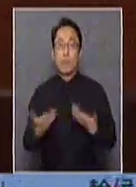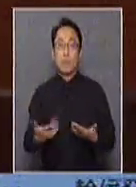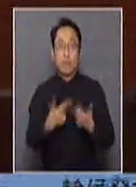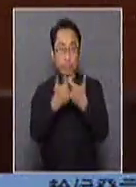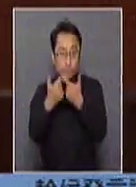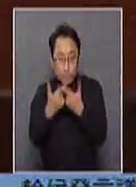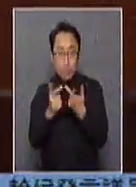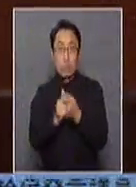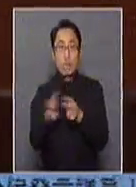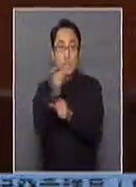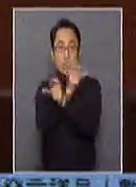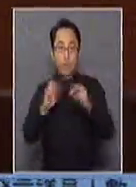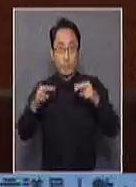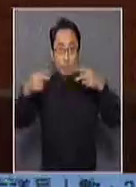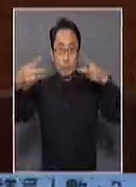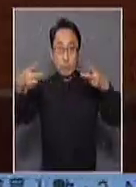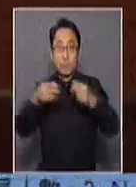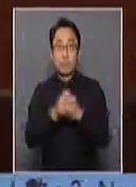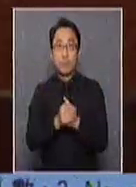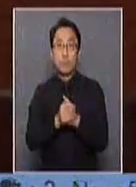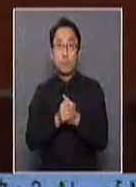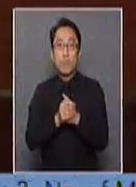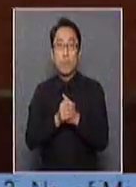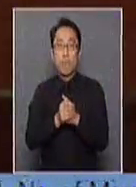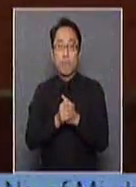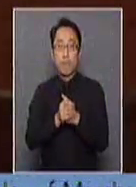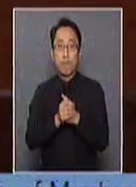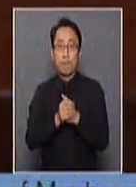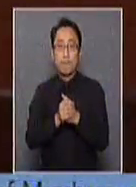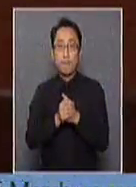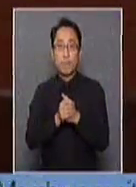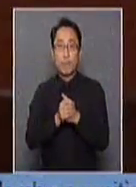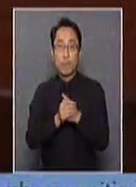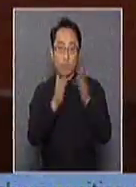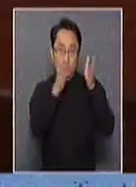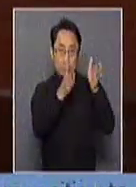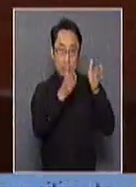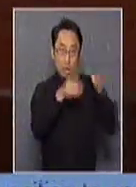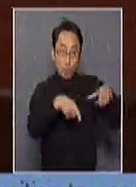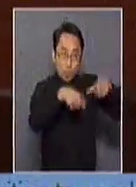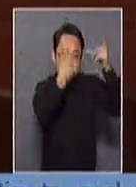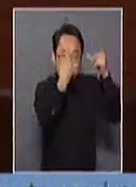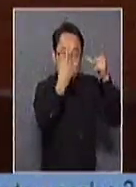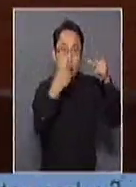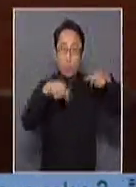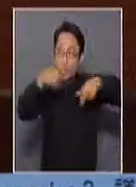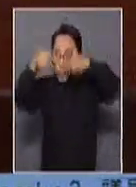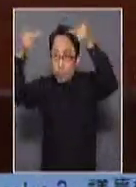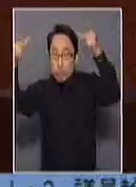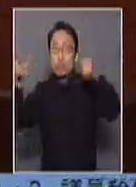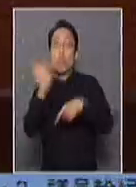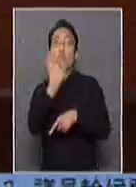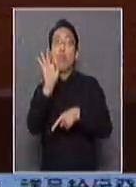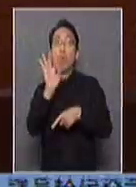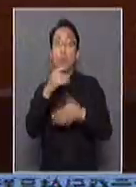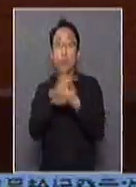展。讲经济发展绝对不可以只见树木不见树林，只是懂得糾纏在兩三